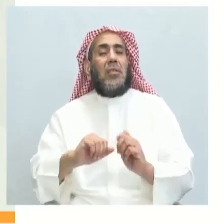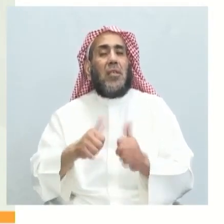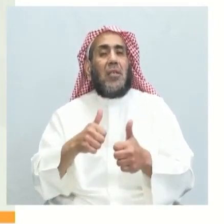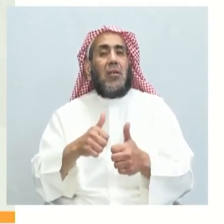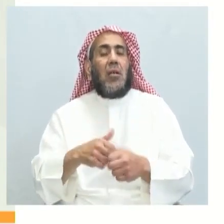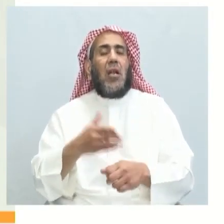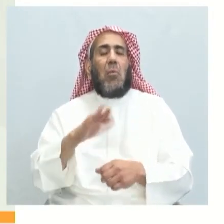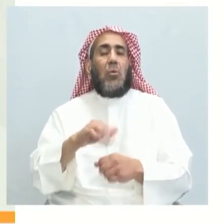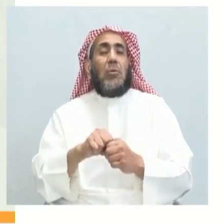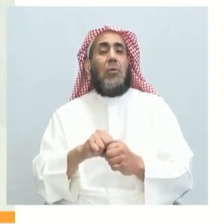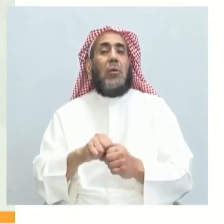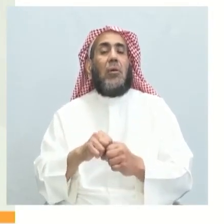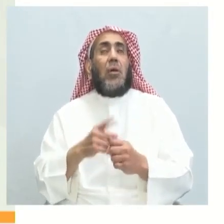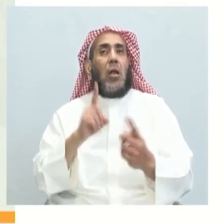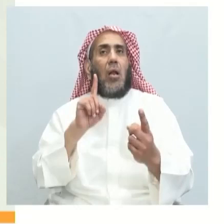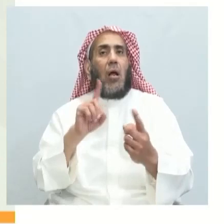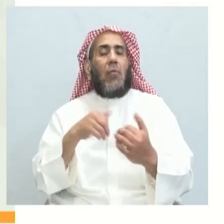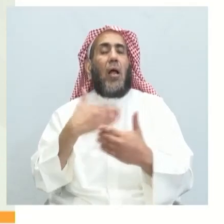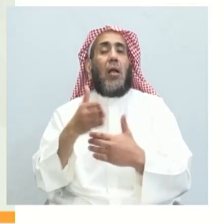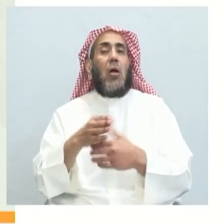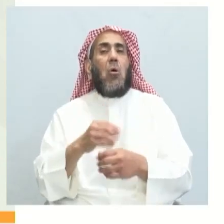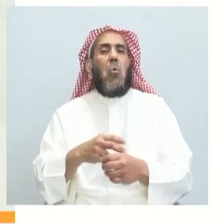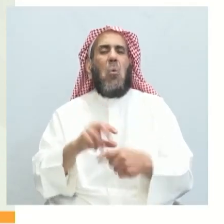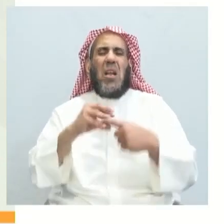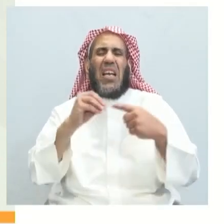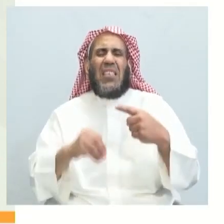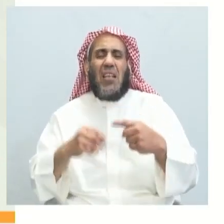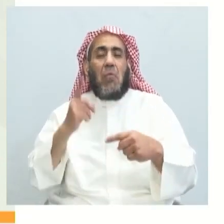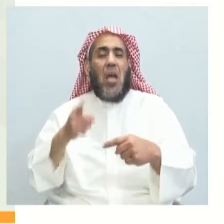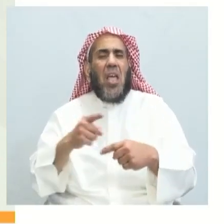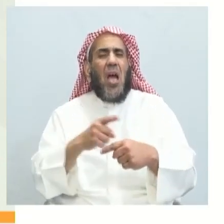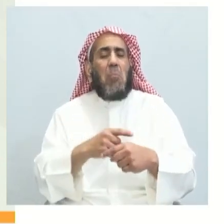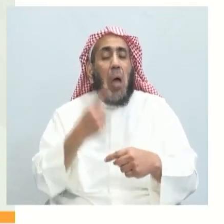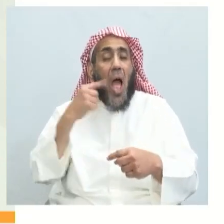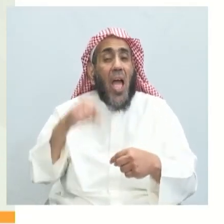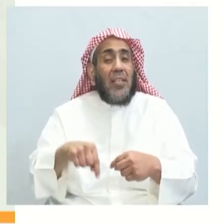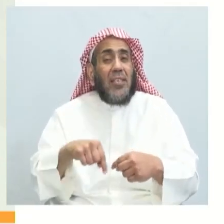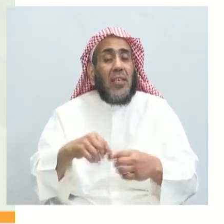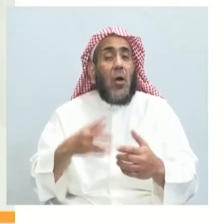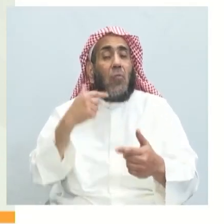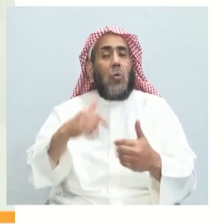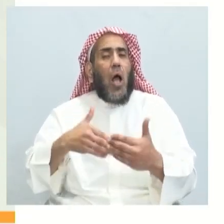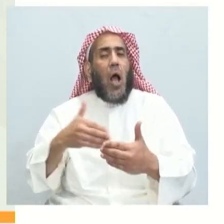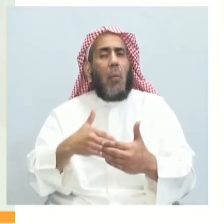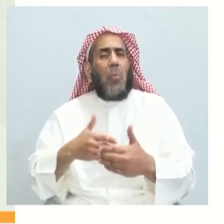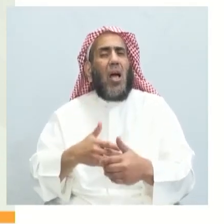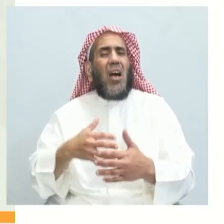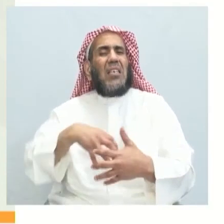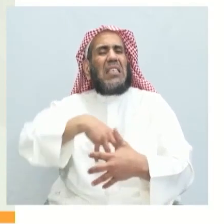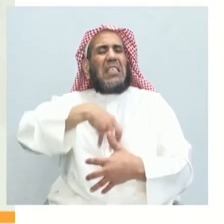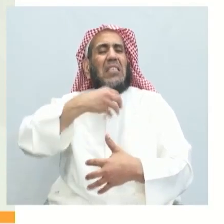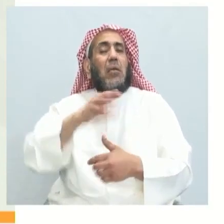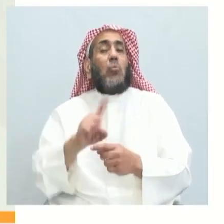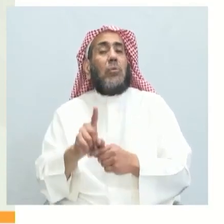ل للموت وللقاء في الاخره ومن قصر في ايام امله لو قصرت في حياتك الدنيا قبل حضور اجله قبل ان